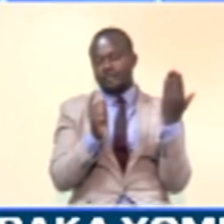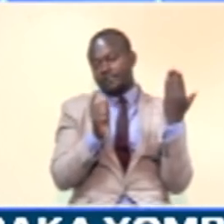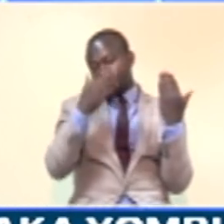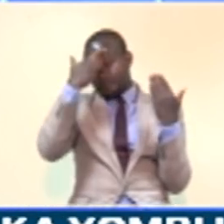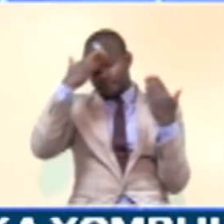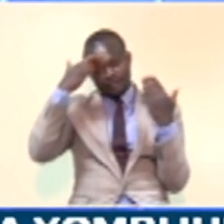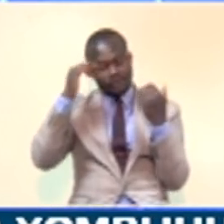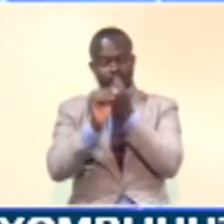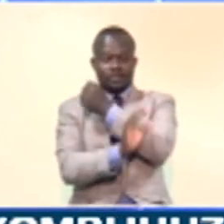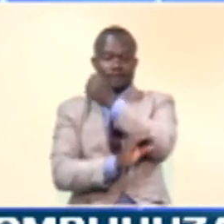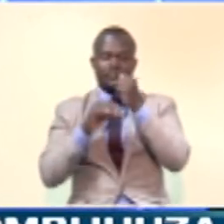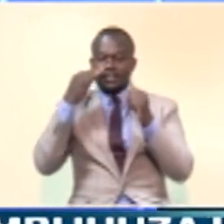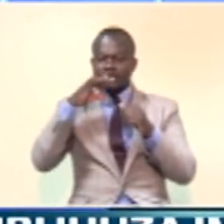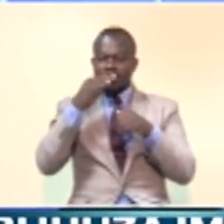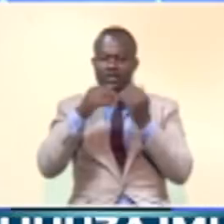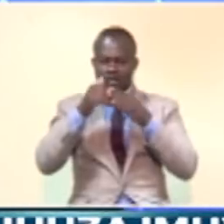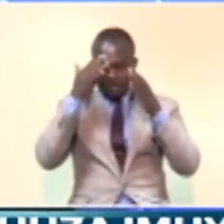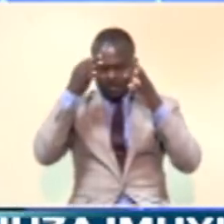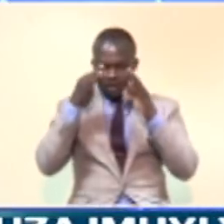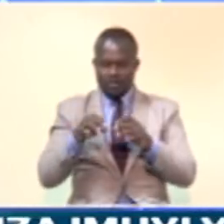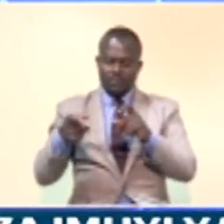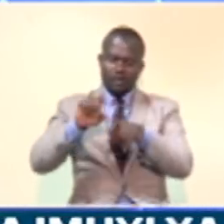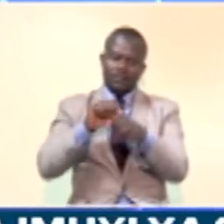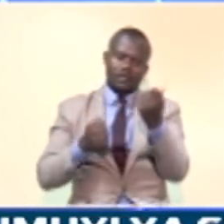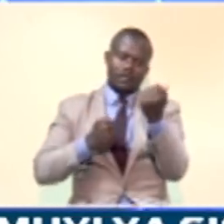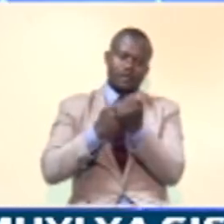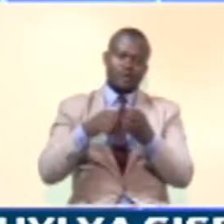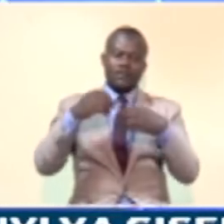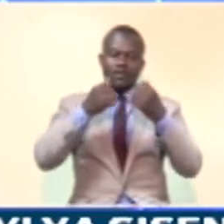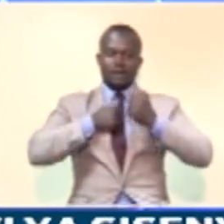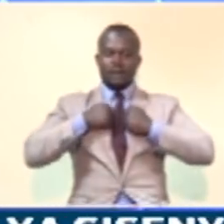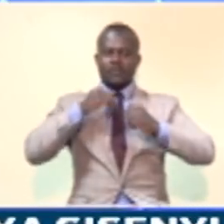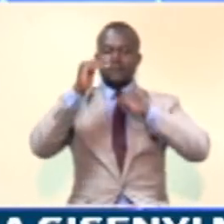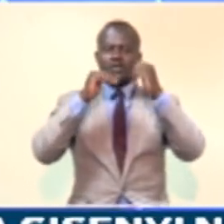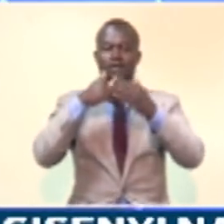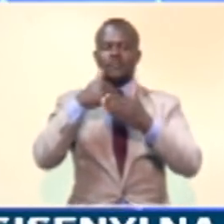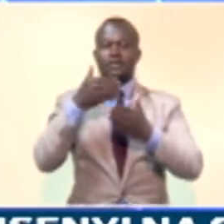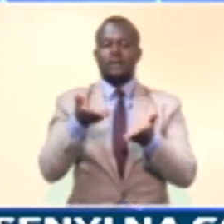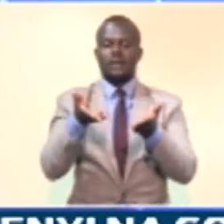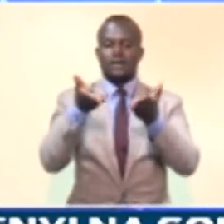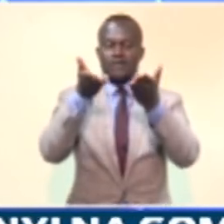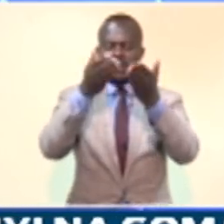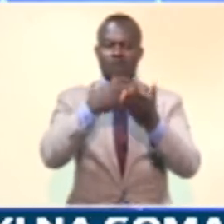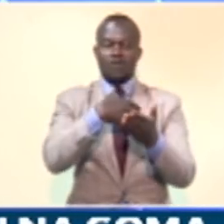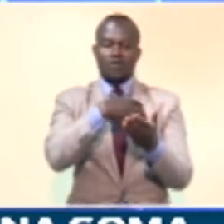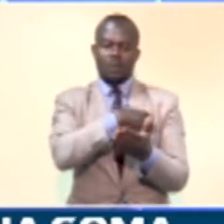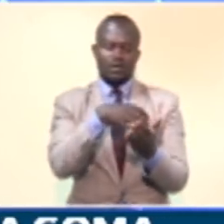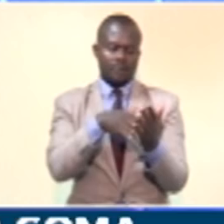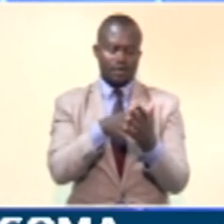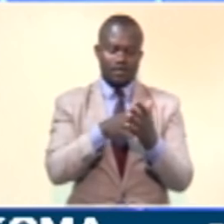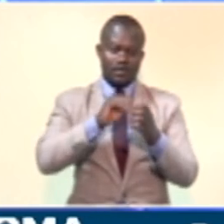ubwo buryo igihugu cy'Ubufaransa cyemeje kongera inkunga gitera u Rwanda mu rwego rwo kuzahura ubukungu bwazahajwe n'icyorezo